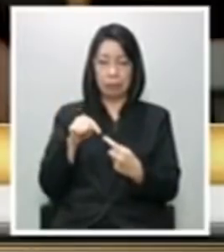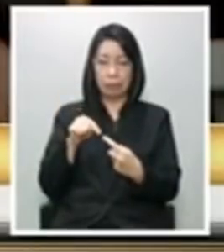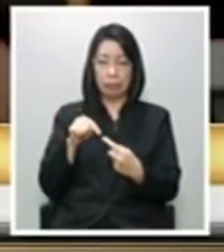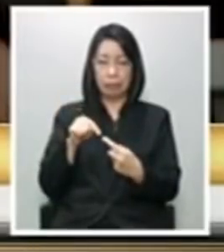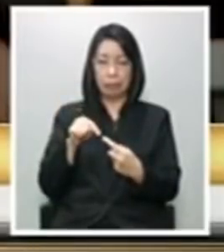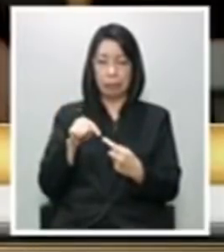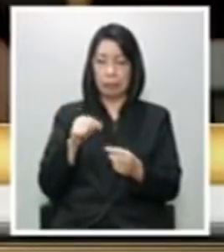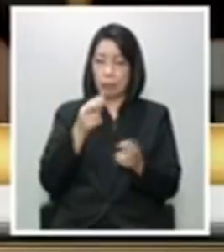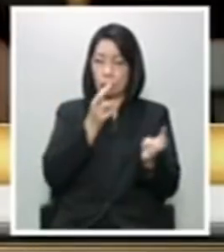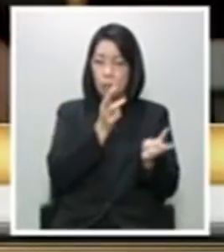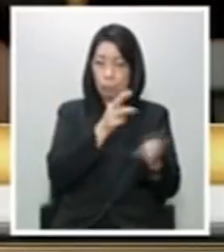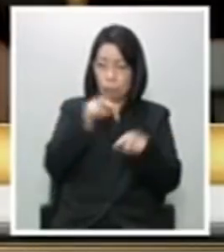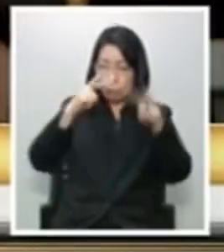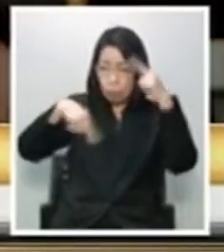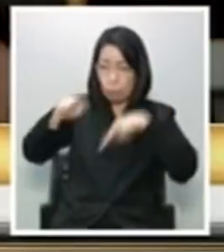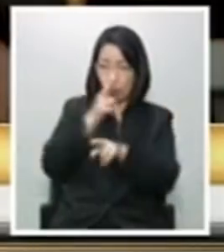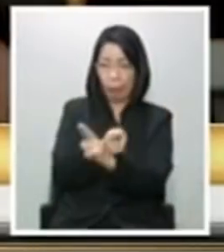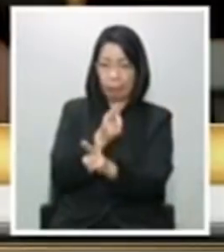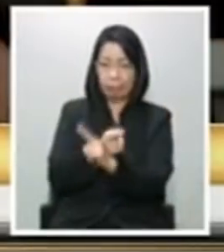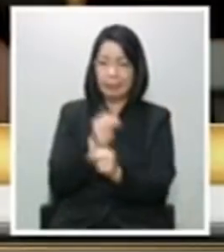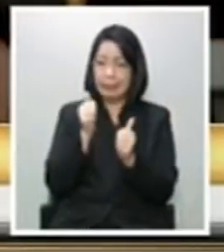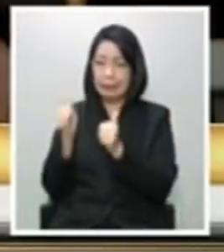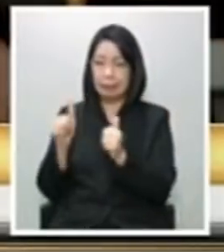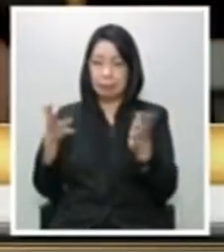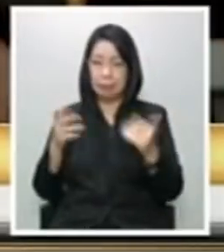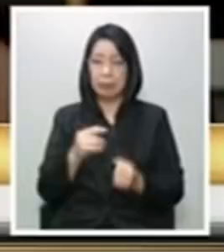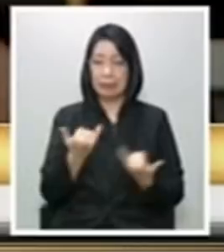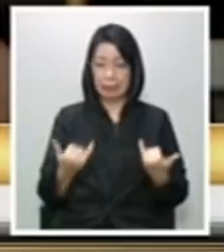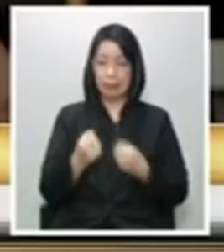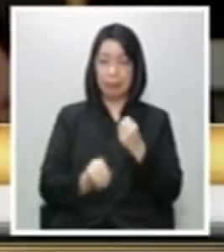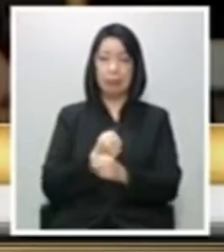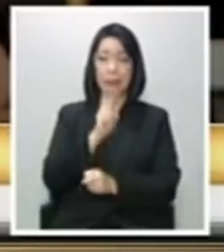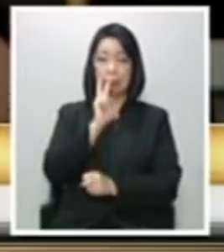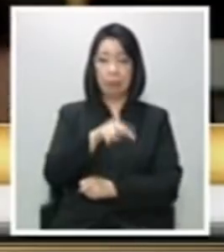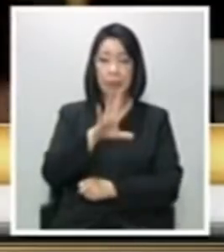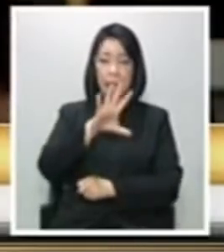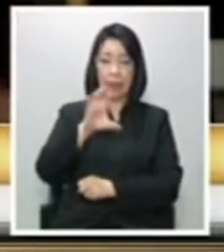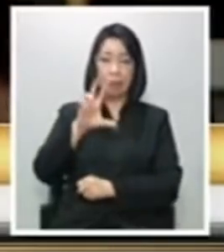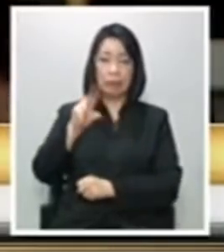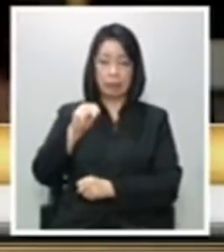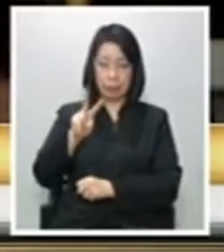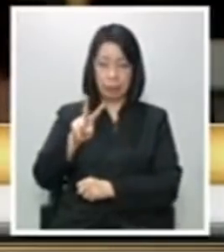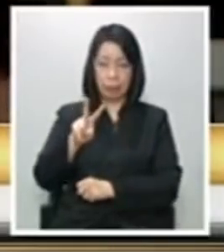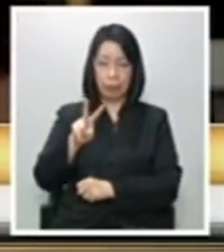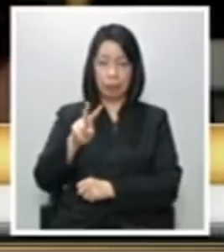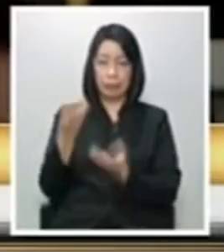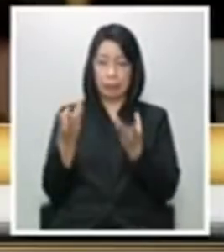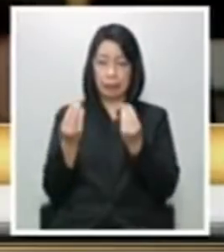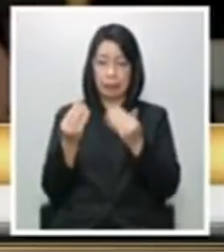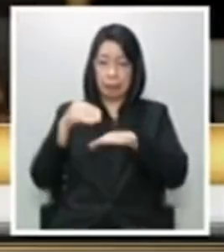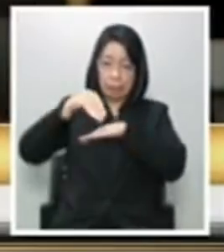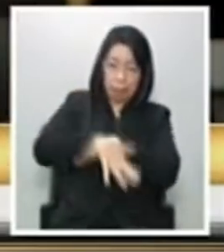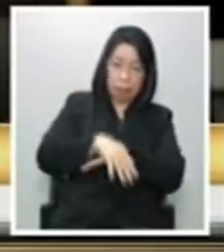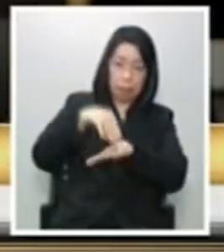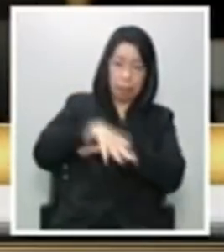อนุรักษ์จนกระทั่งถึงปี2532ถ้าทุกท่านยังจำกันได้เกิดเหตุดินถล่มที่ภาคใ